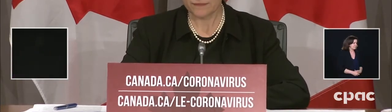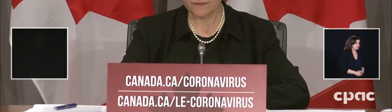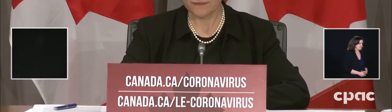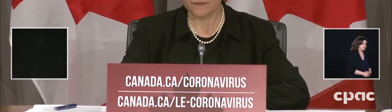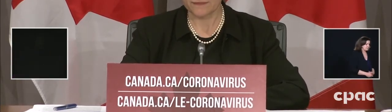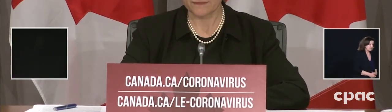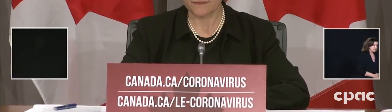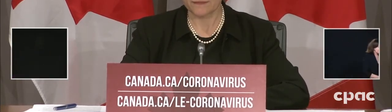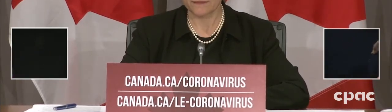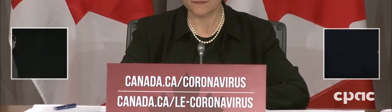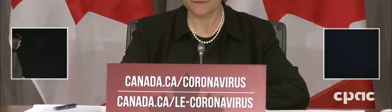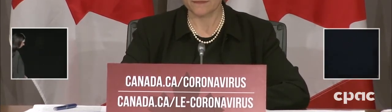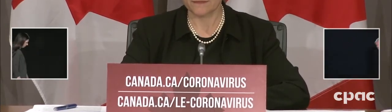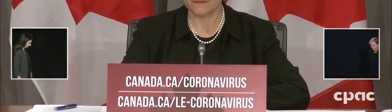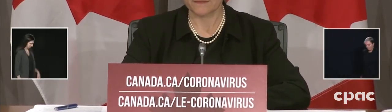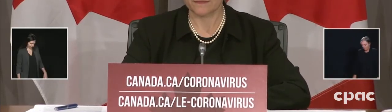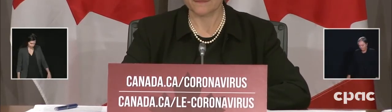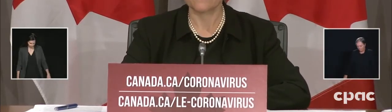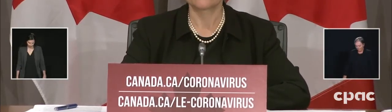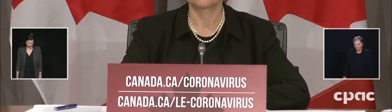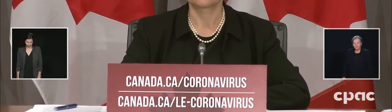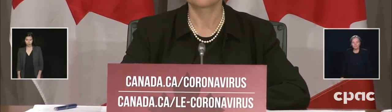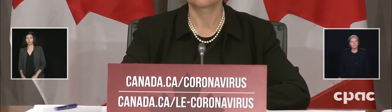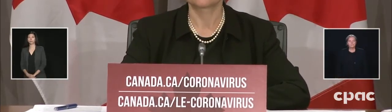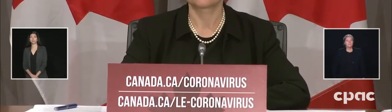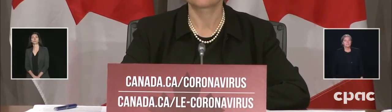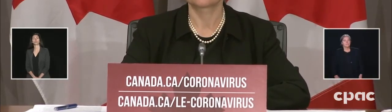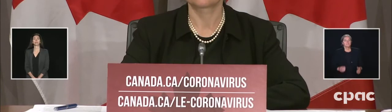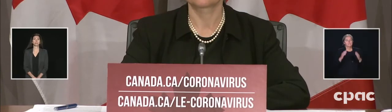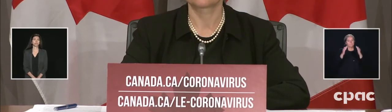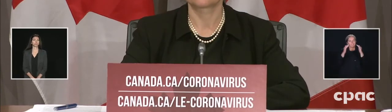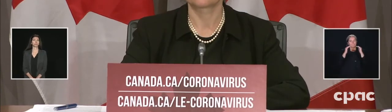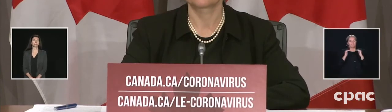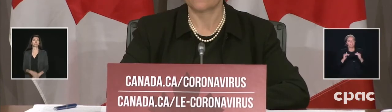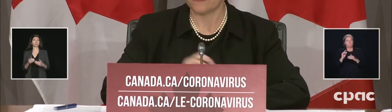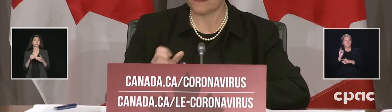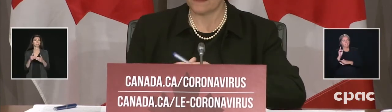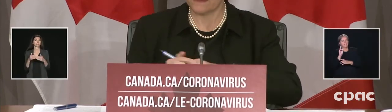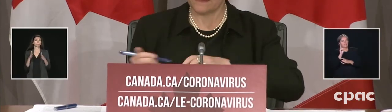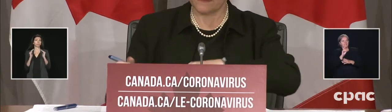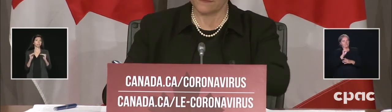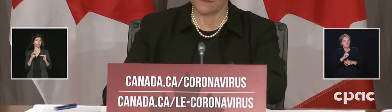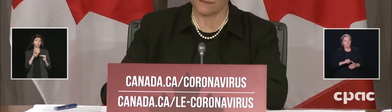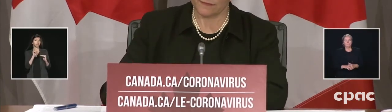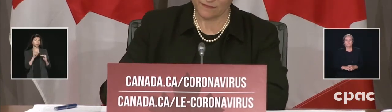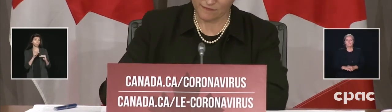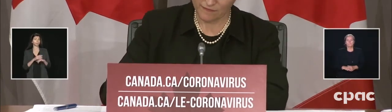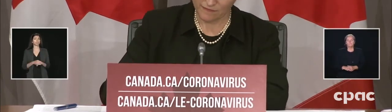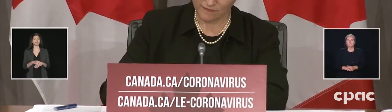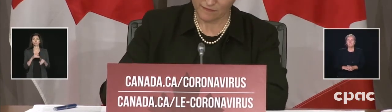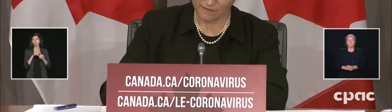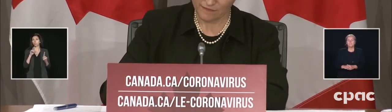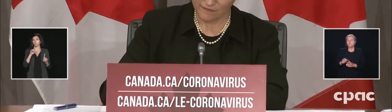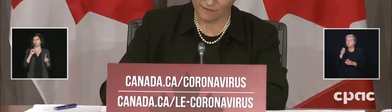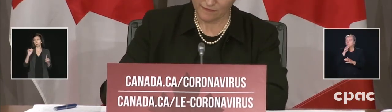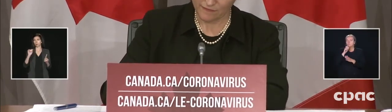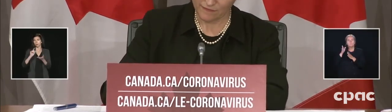Thank you. Merci. La prochaine question, next question, is from Catherine Levesque avec la presse canadienne. Please go ahead.